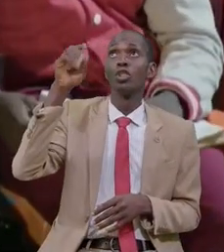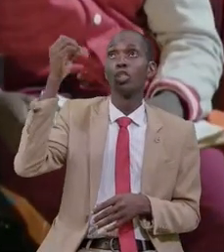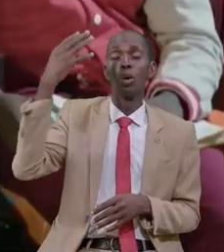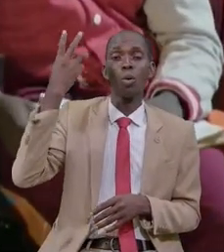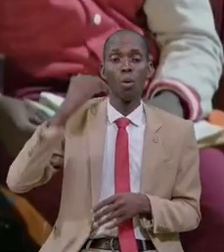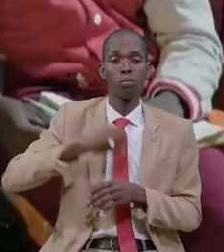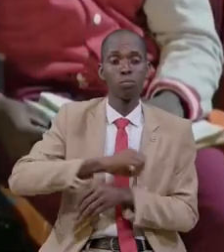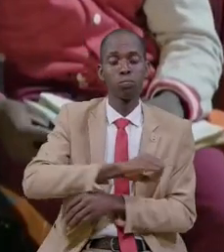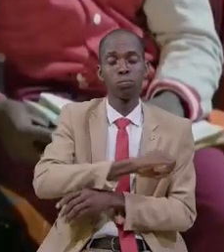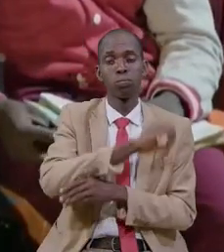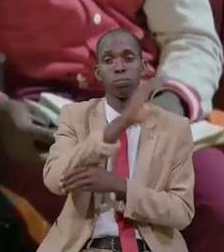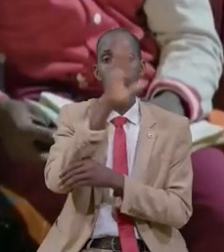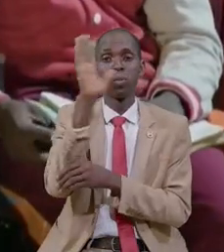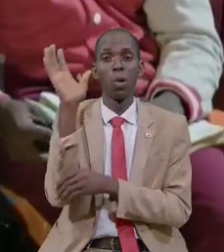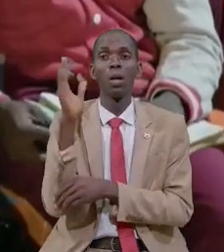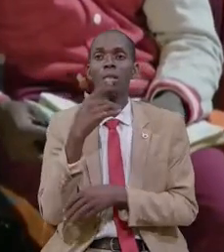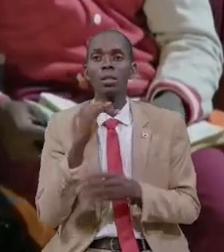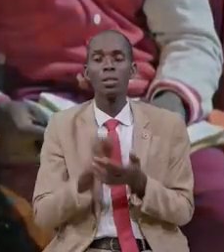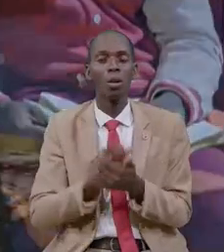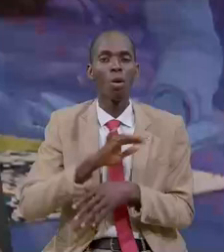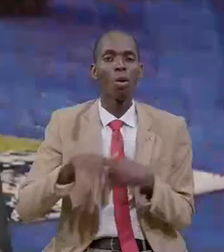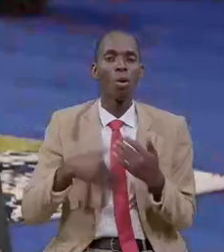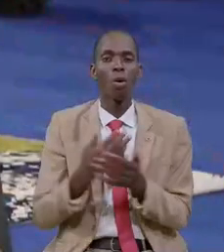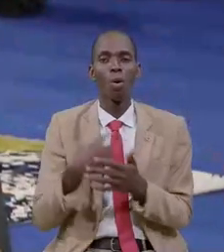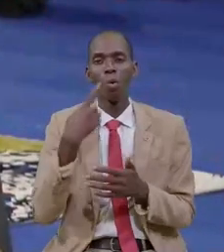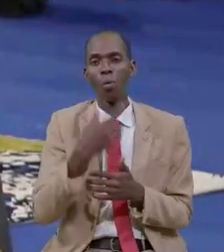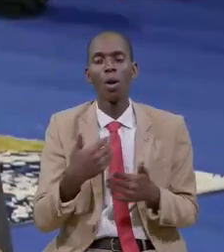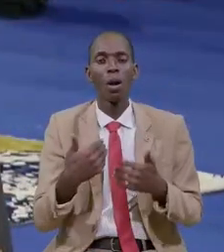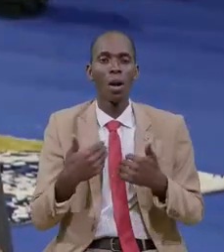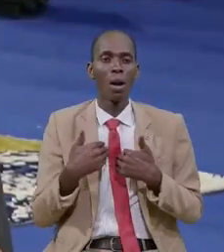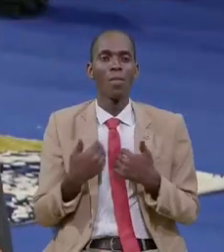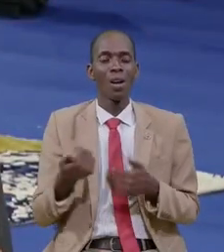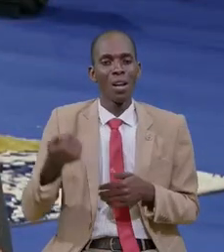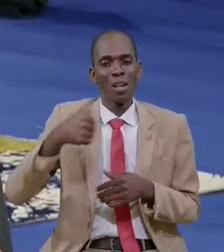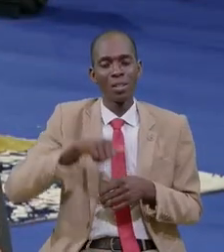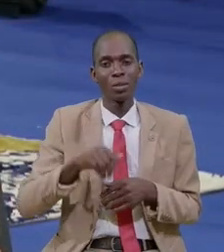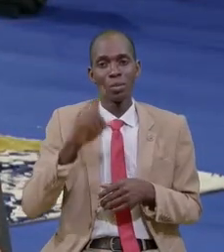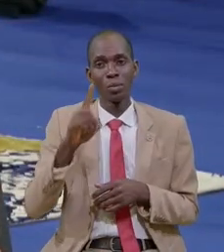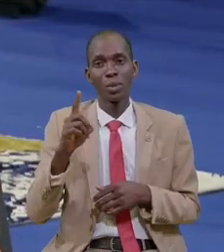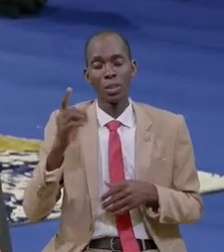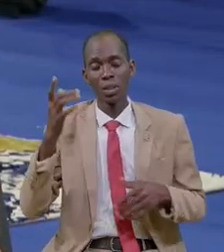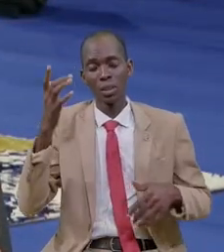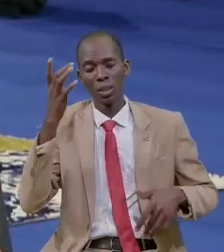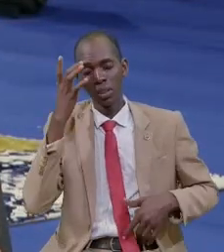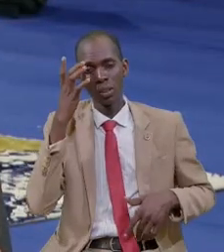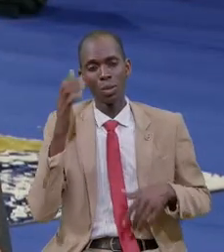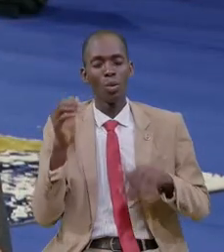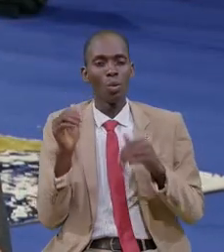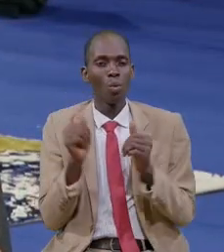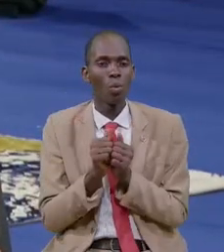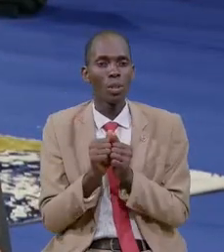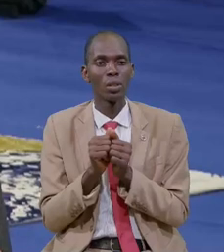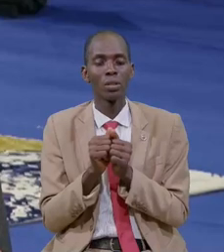tous ceux qui avaient des malades atteints de